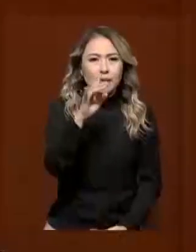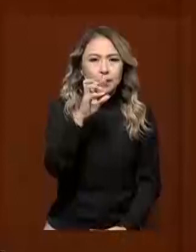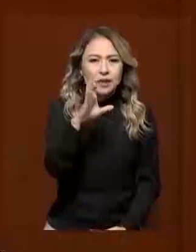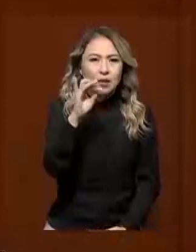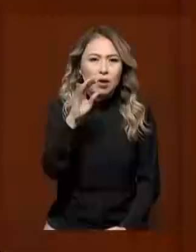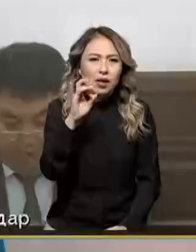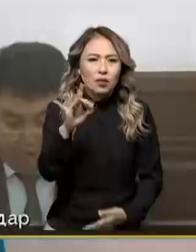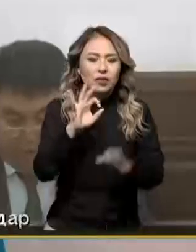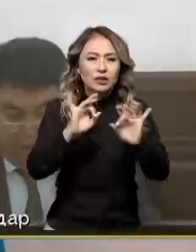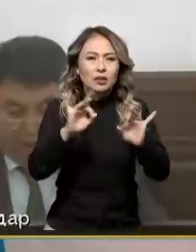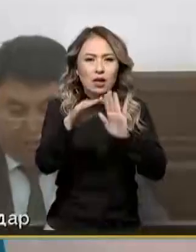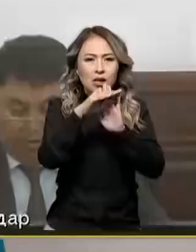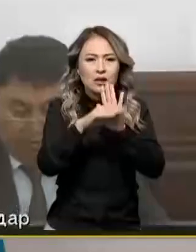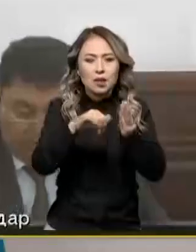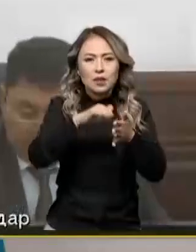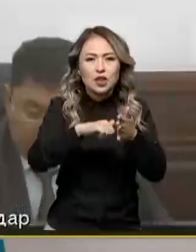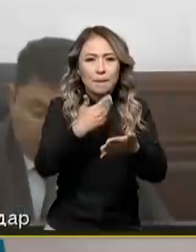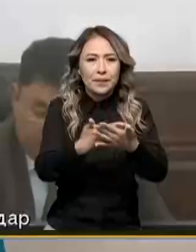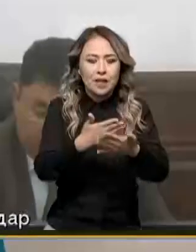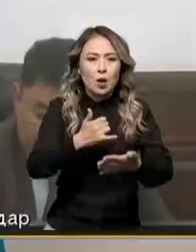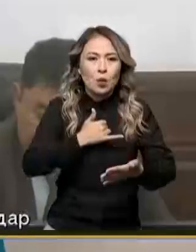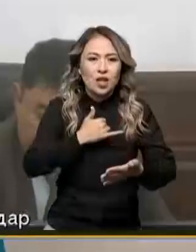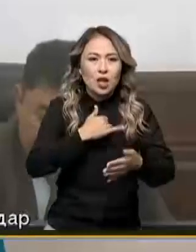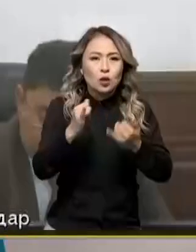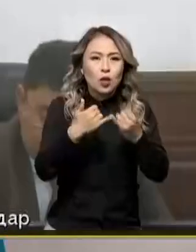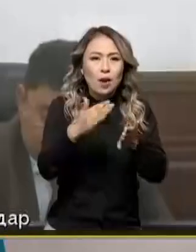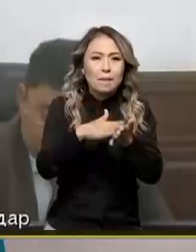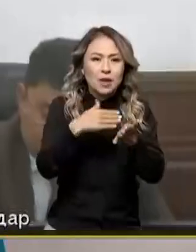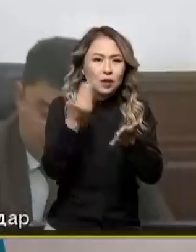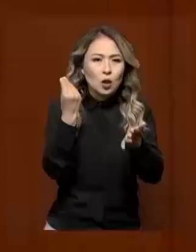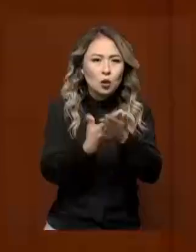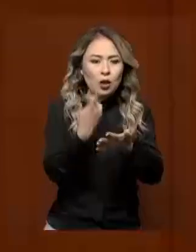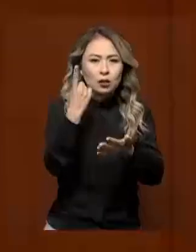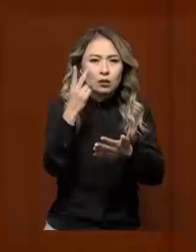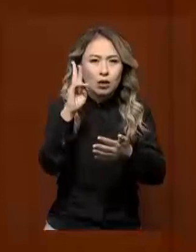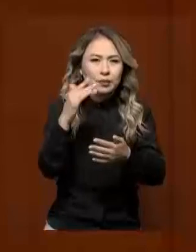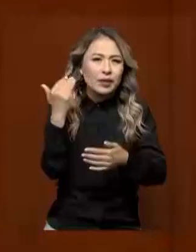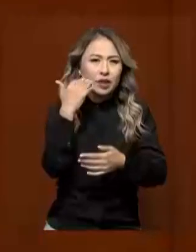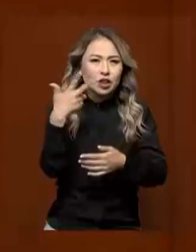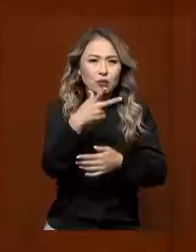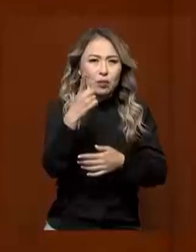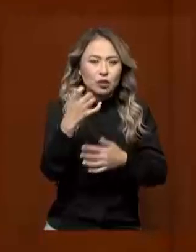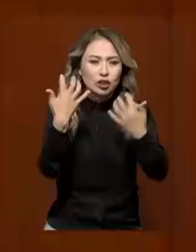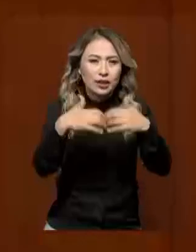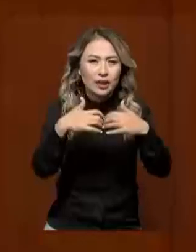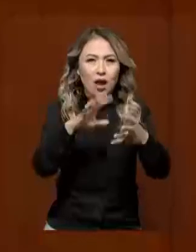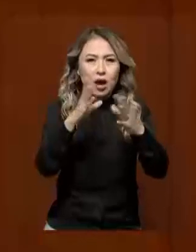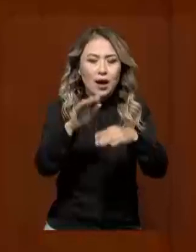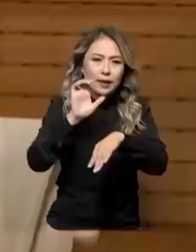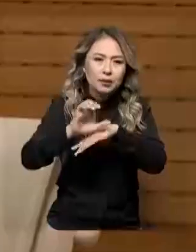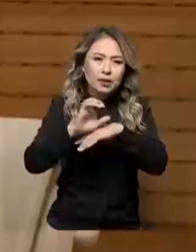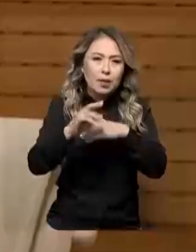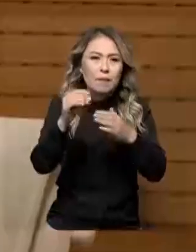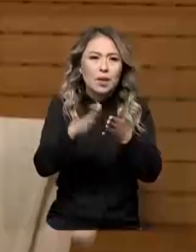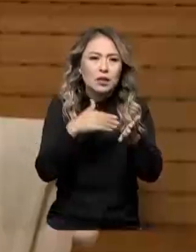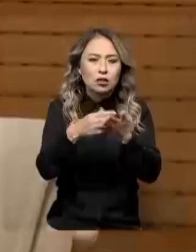басты себептерін тізбектеп берді. Мәселен, бізде сары май қымбат. Өзіндік құны келісіне орта есеппен 3100 теңге. Ал импортталатын май